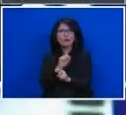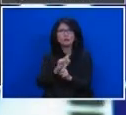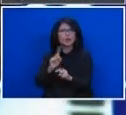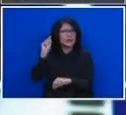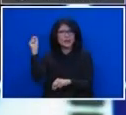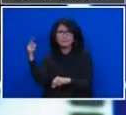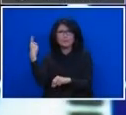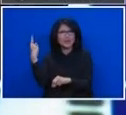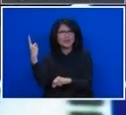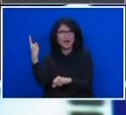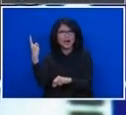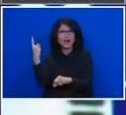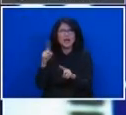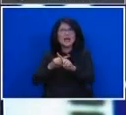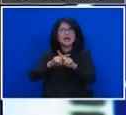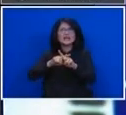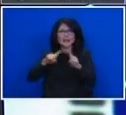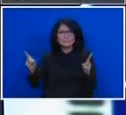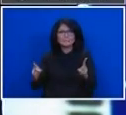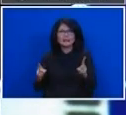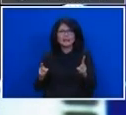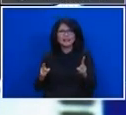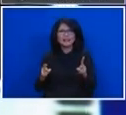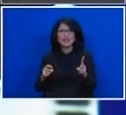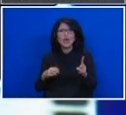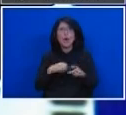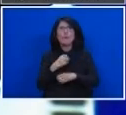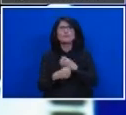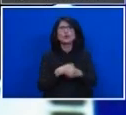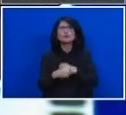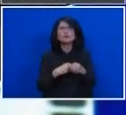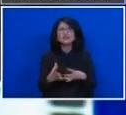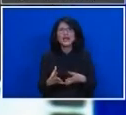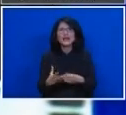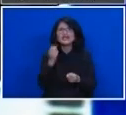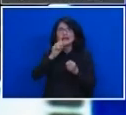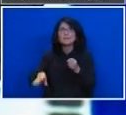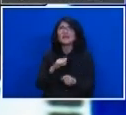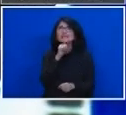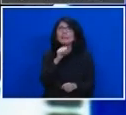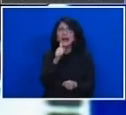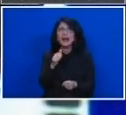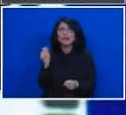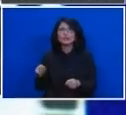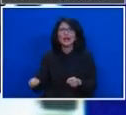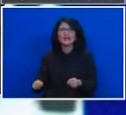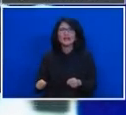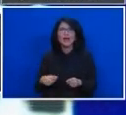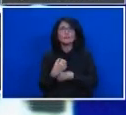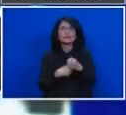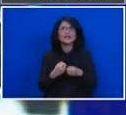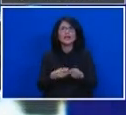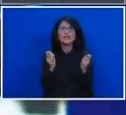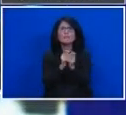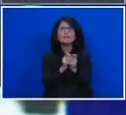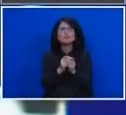sekali lagi tetapi juga adalah produsen sampah Siapa itu ini perusahaan-perusahaan yang memproduksi sampah itu